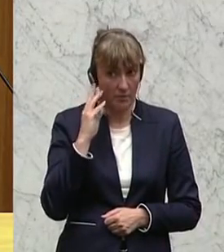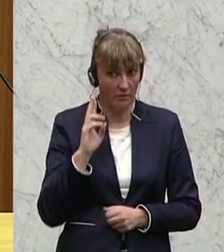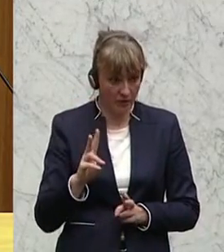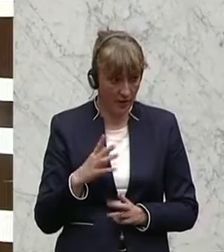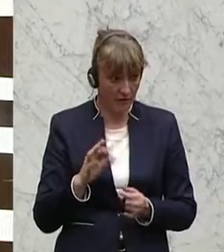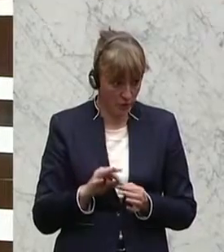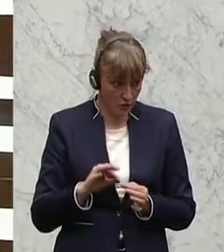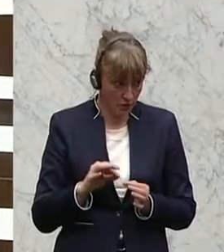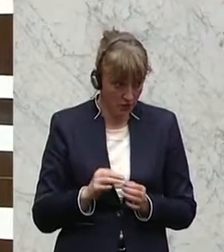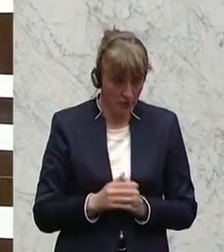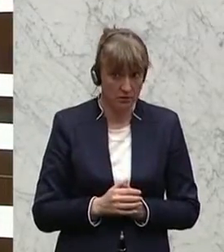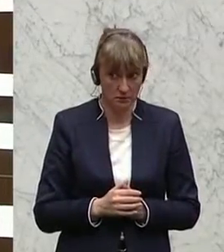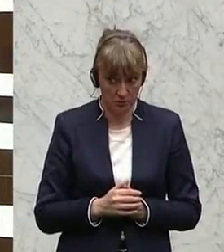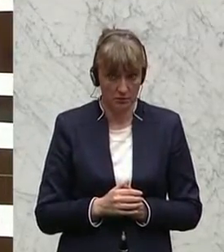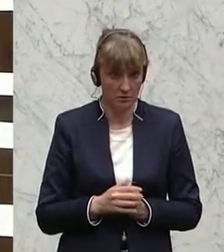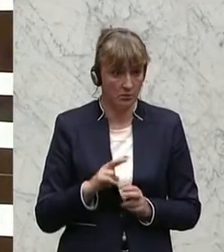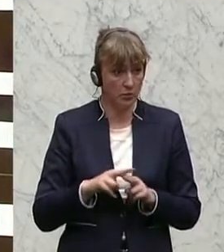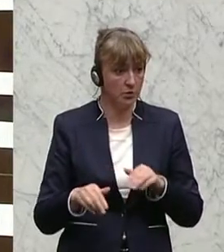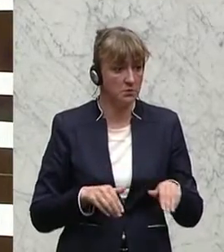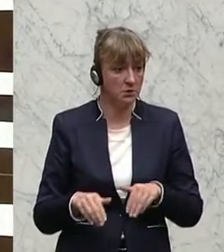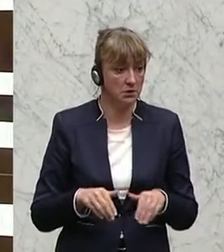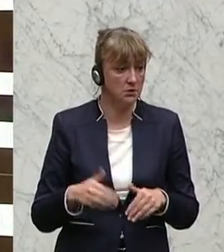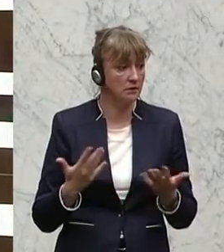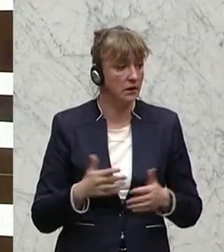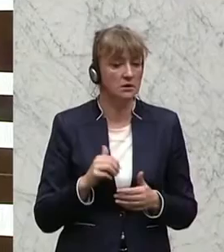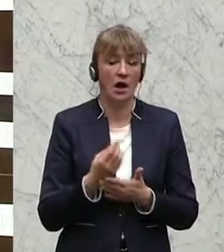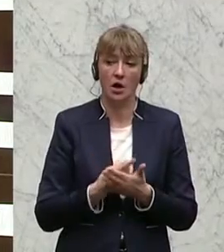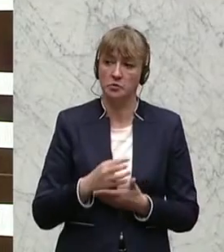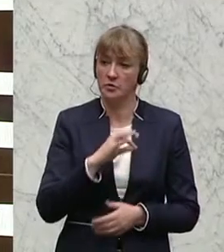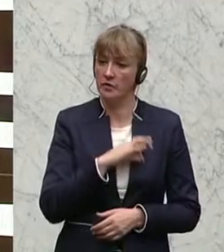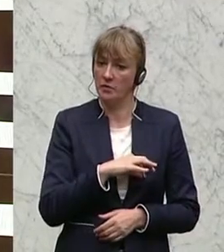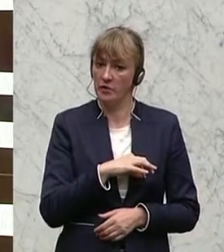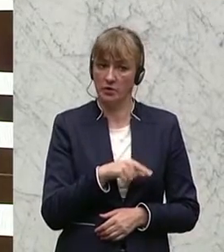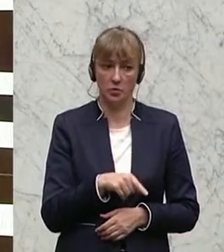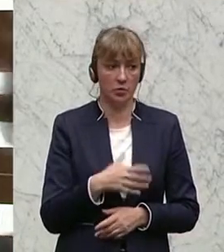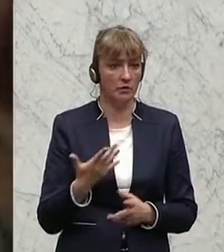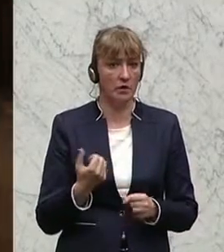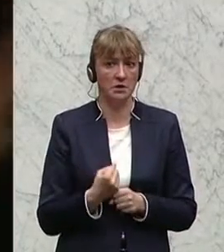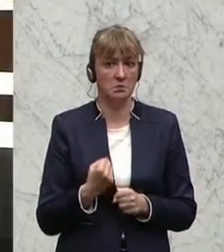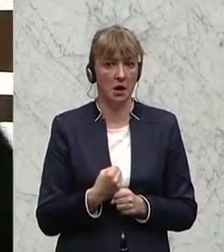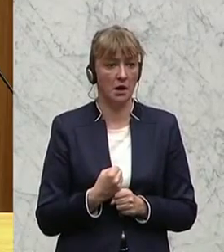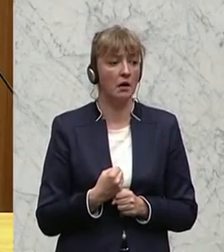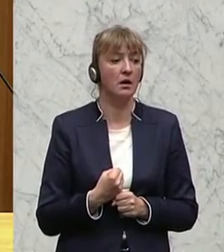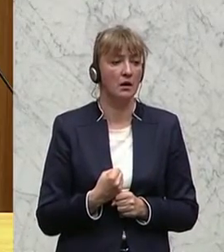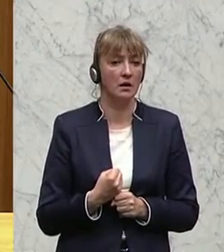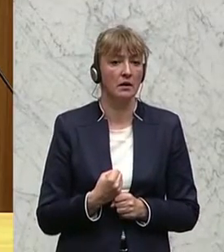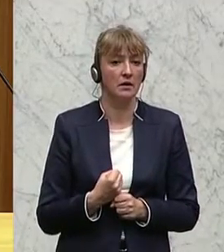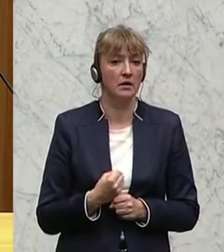das funktioniert? Wissen Sie, Herr Bundesminister, mit dieser Ausbildungsverpflichtung wird ja im Prinzip nichts anderes gemacht als